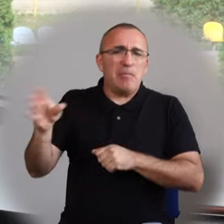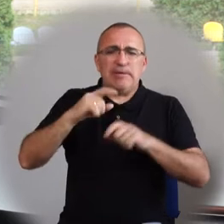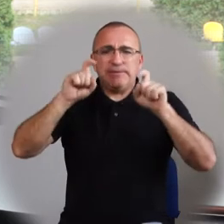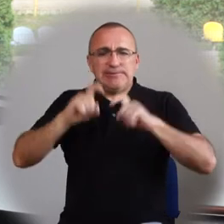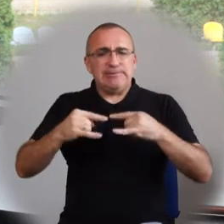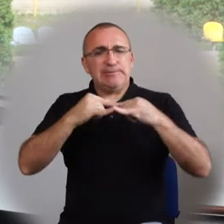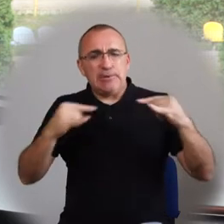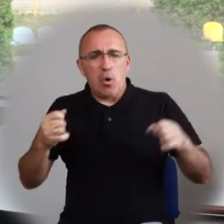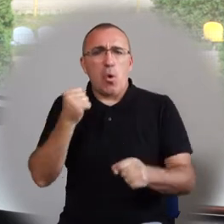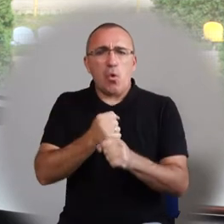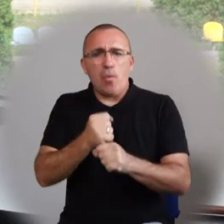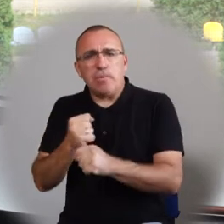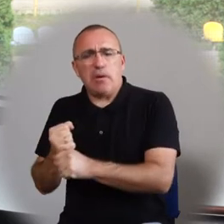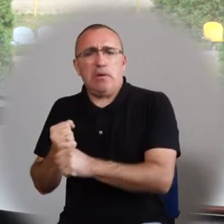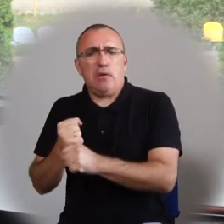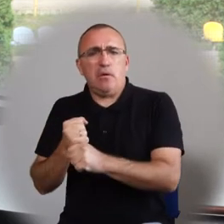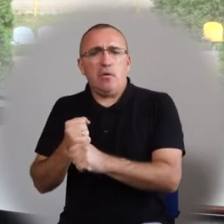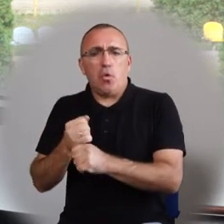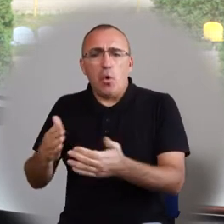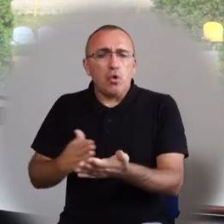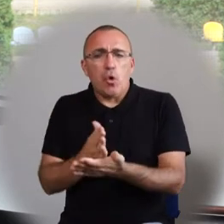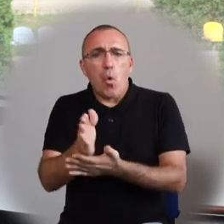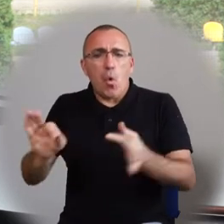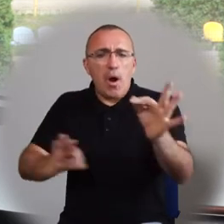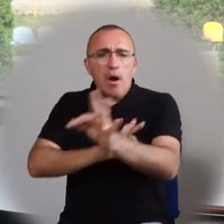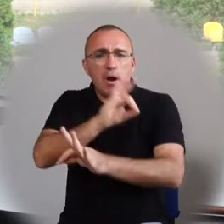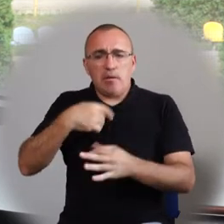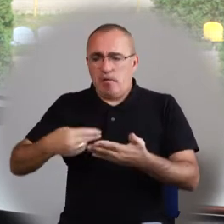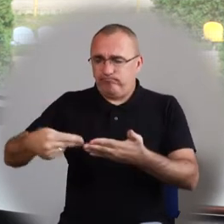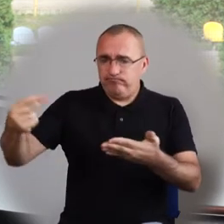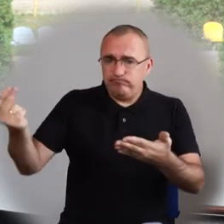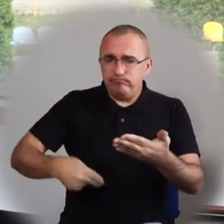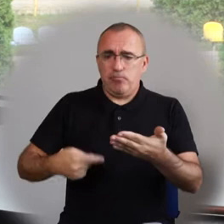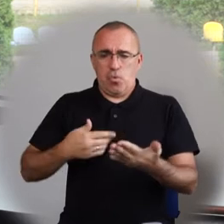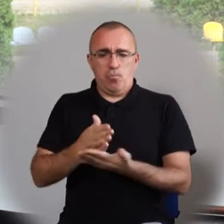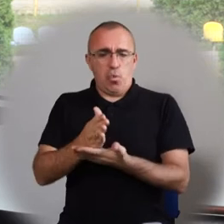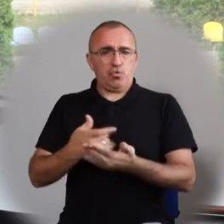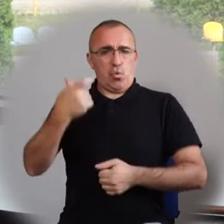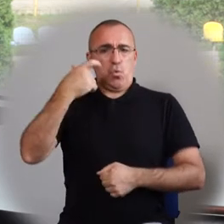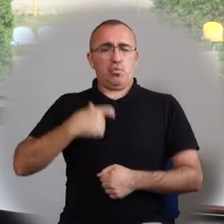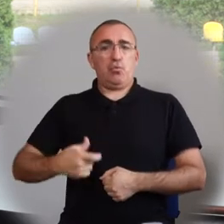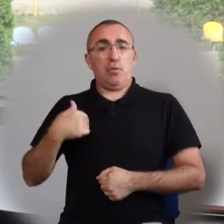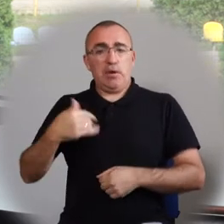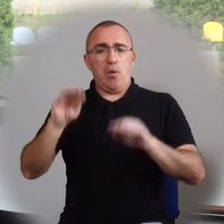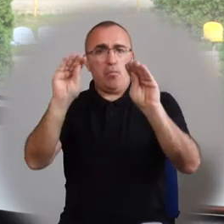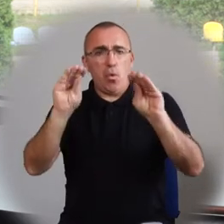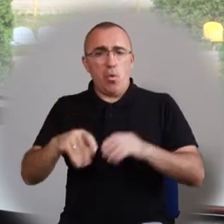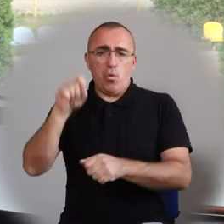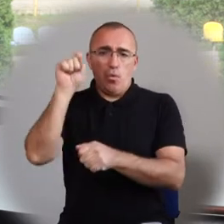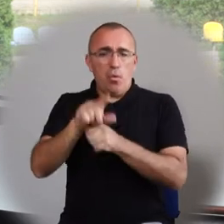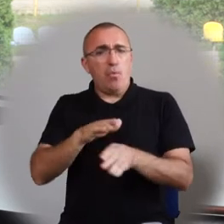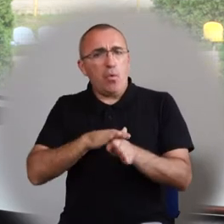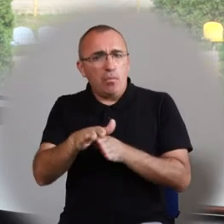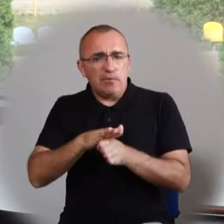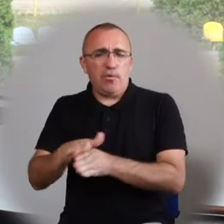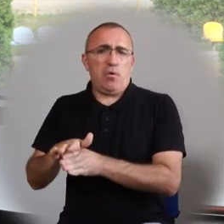Тобто ми сідали за стіл, робили дорожню карту, я ставив свій підпис як посадова особа, і це протокольне